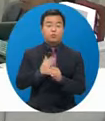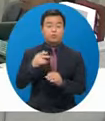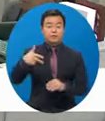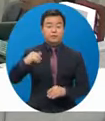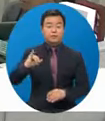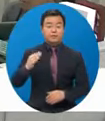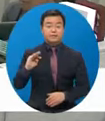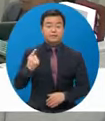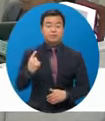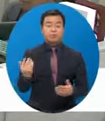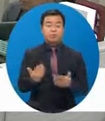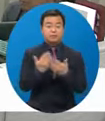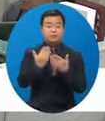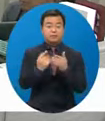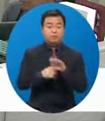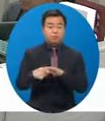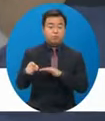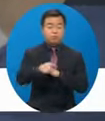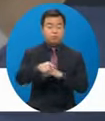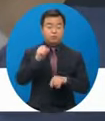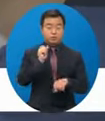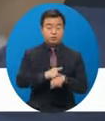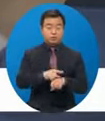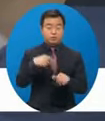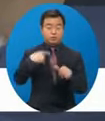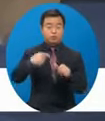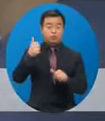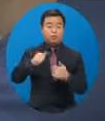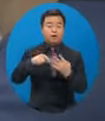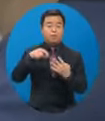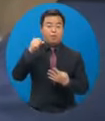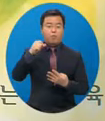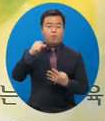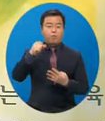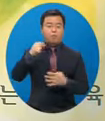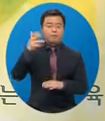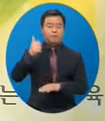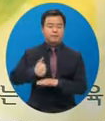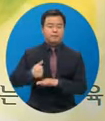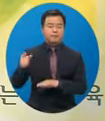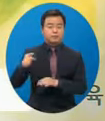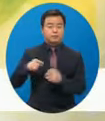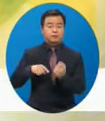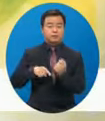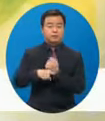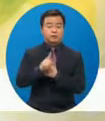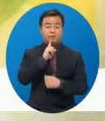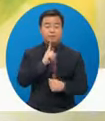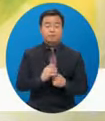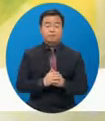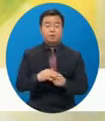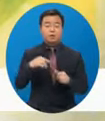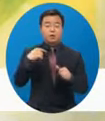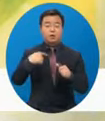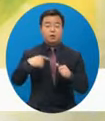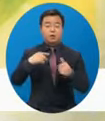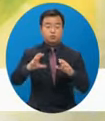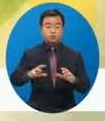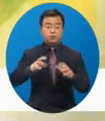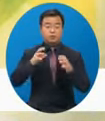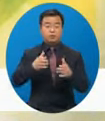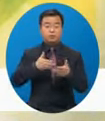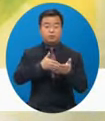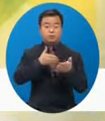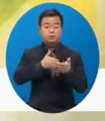따라 정부와 여당의 이해관계가 반영된 결과라고 비판했습니다 교육계가 요구하고 있는 직선제 보안